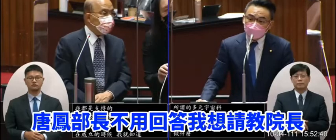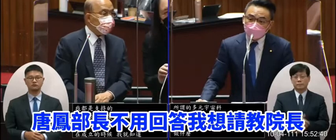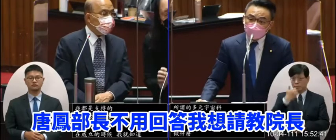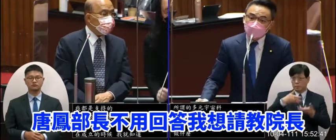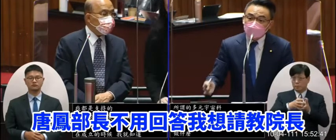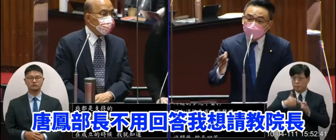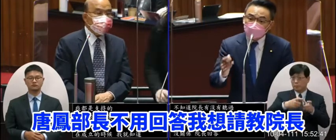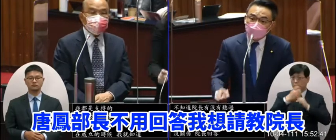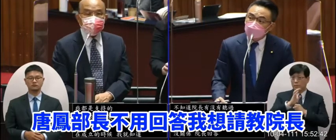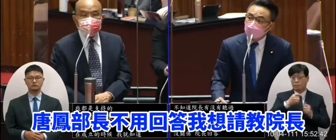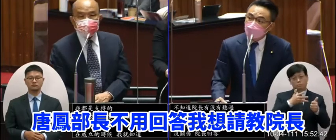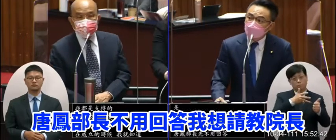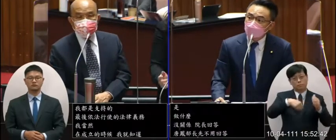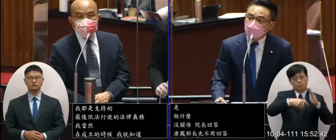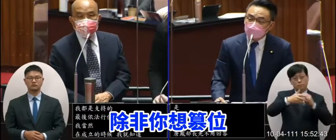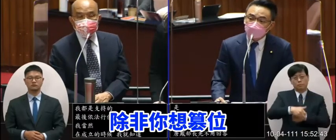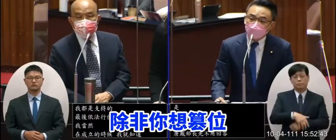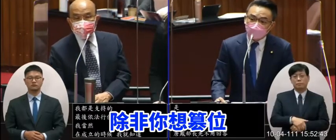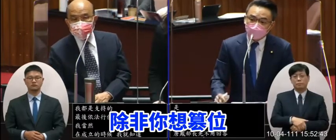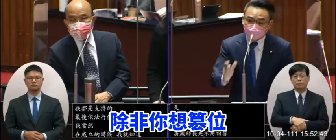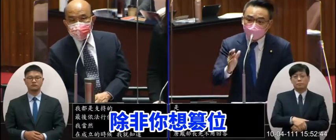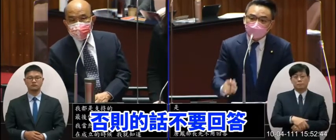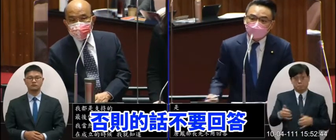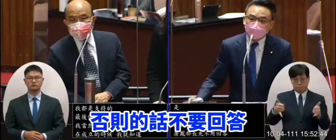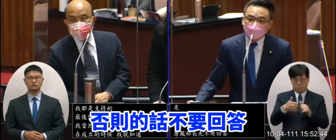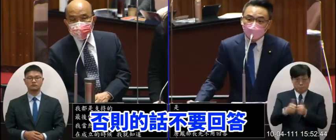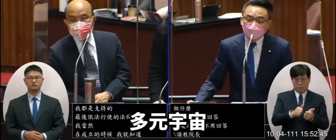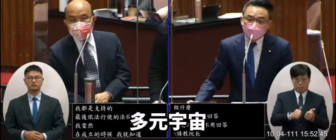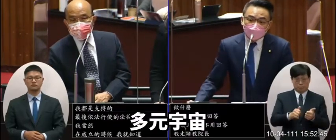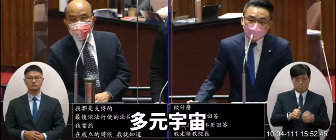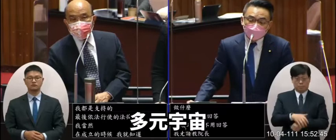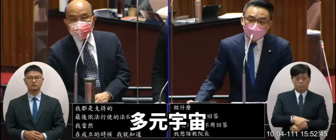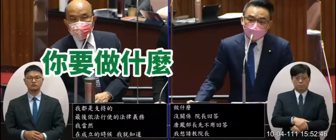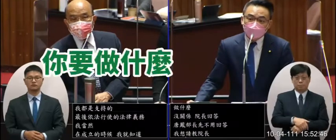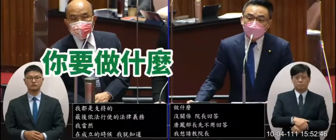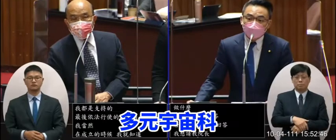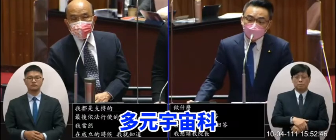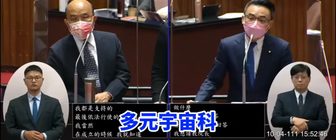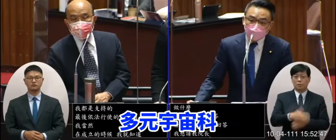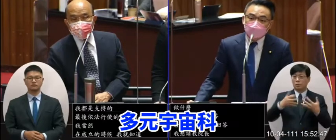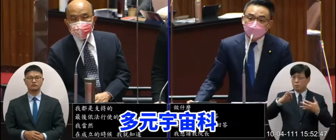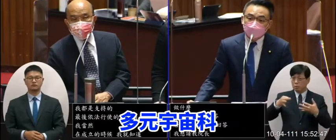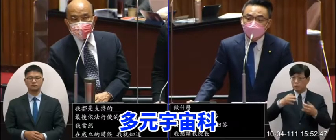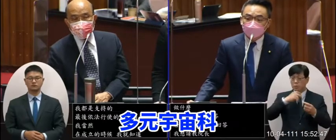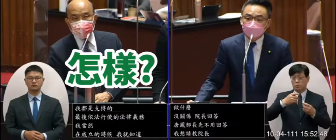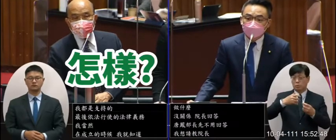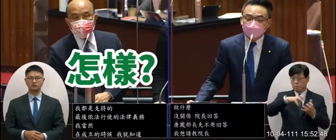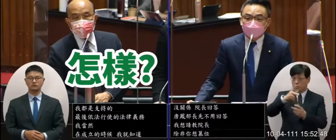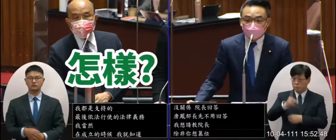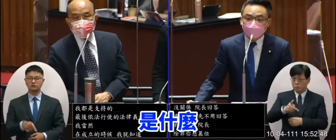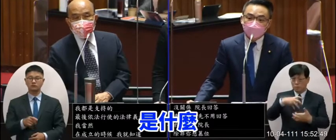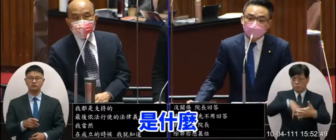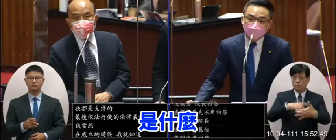唐凤部长不用回答，我想请教院长。 多个元， 除非你想篡位，否则的话不要回答。 多个元宇宙， 你知道吗？ 多元宇宙科， 哎